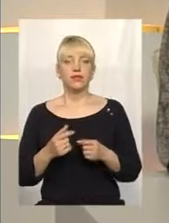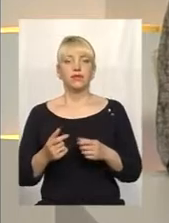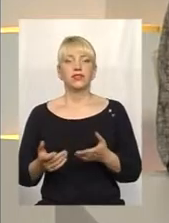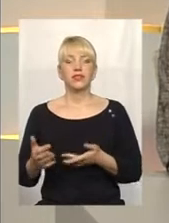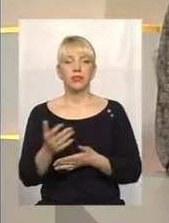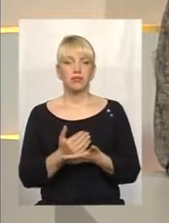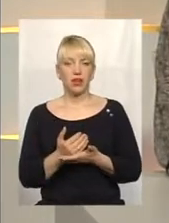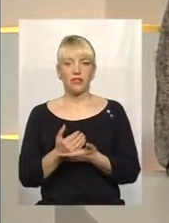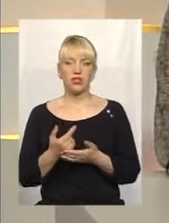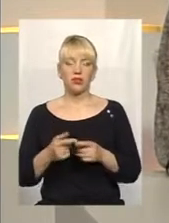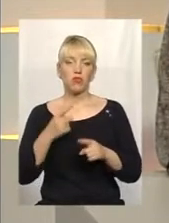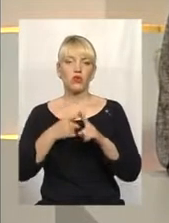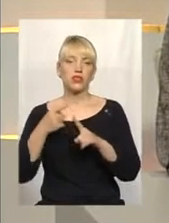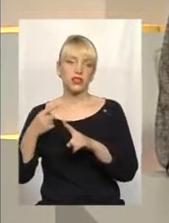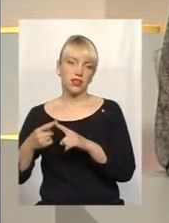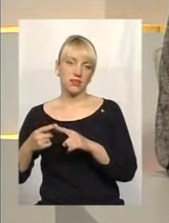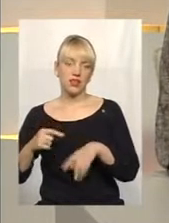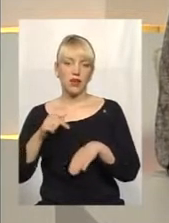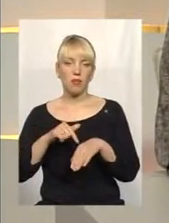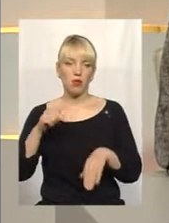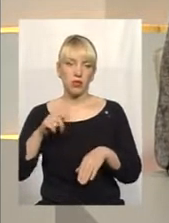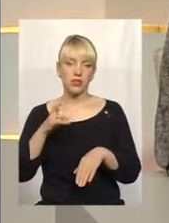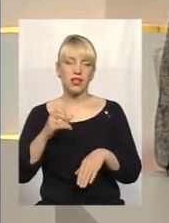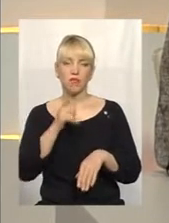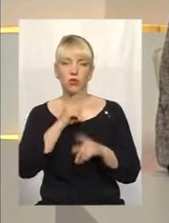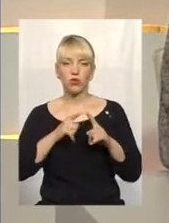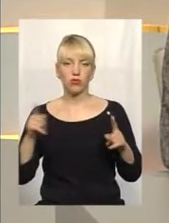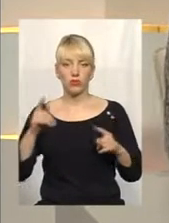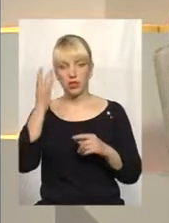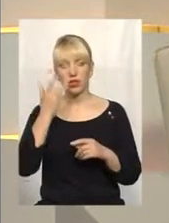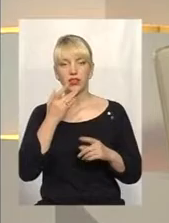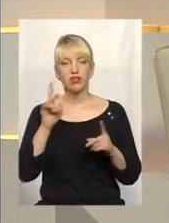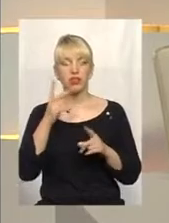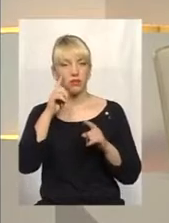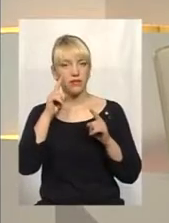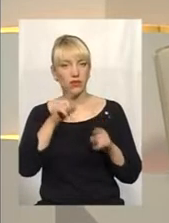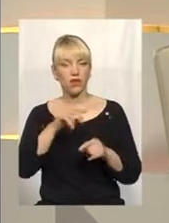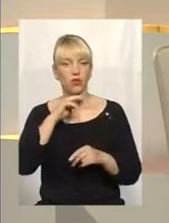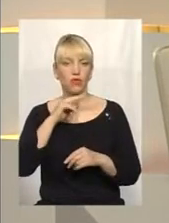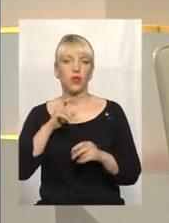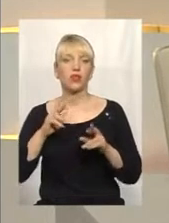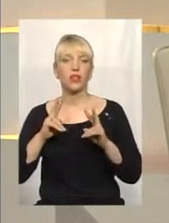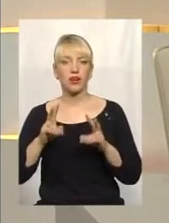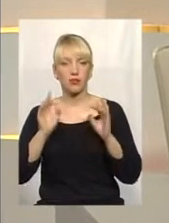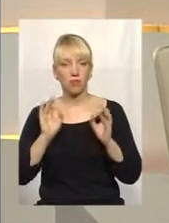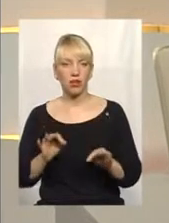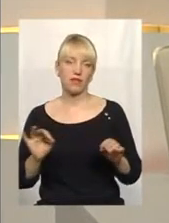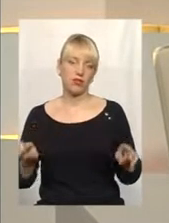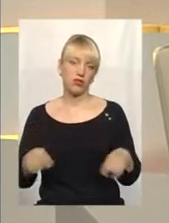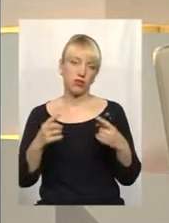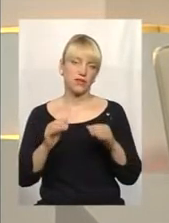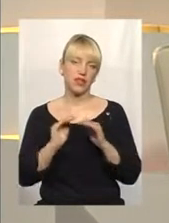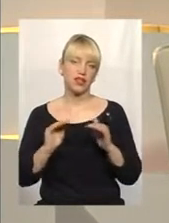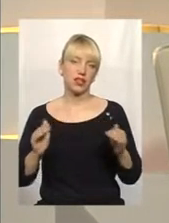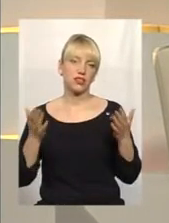зібравши багаж позитивних емоцій впродовж літа. На що варто звертати увагу та як правильно організувати